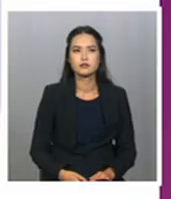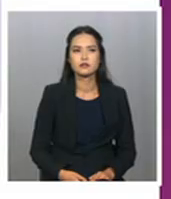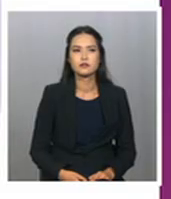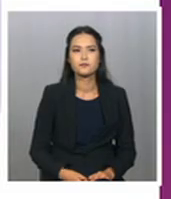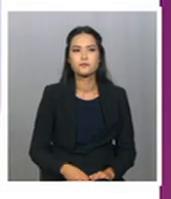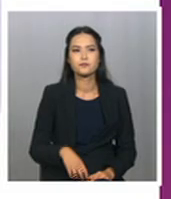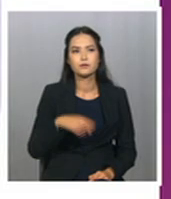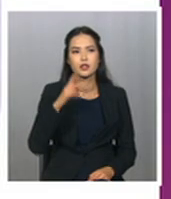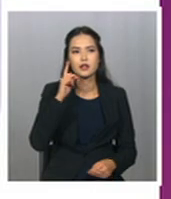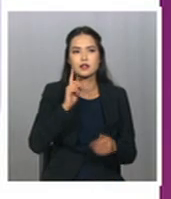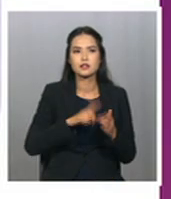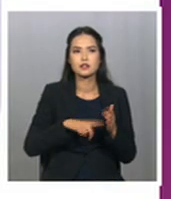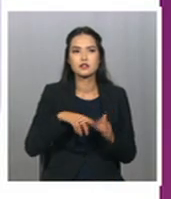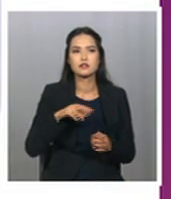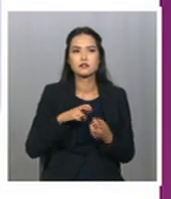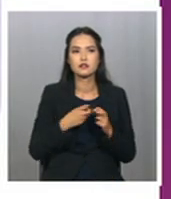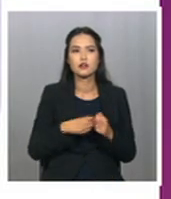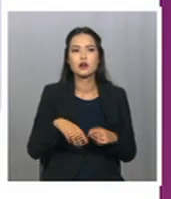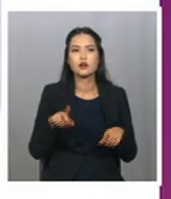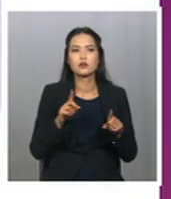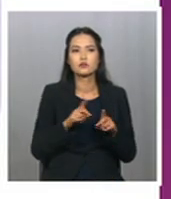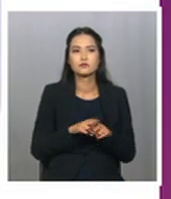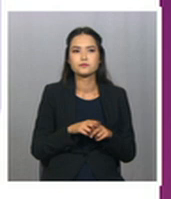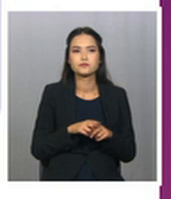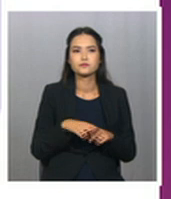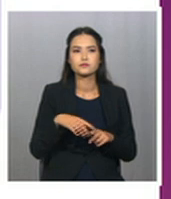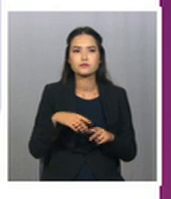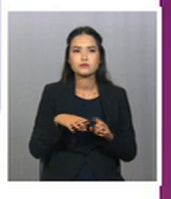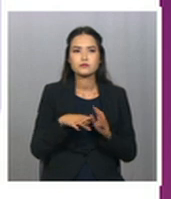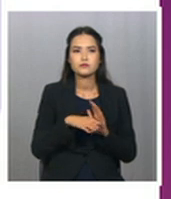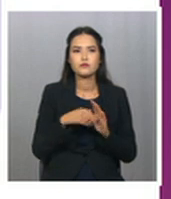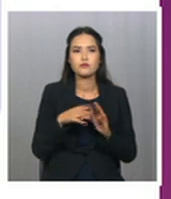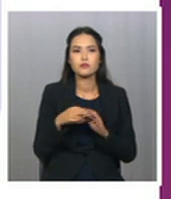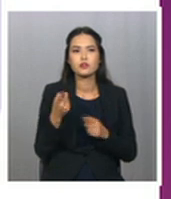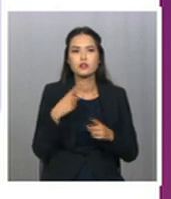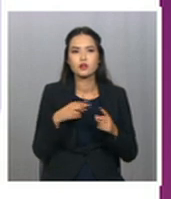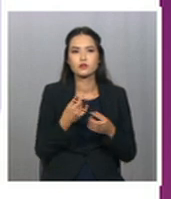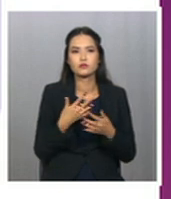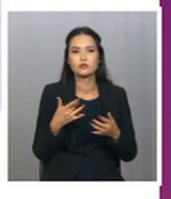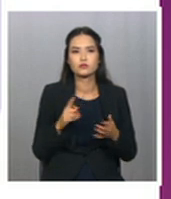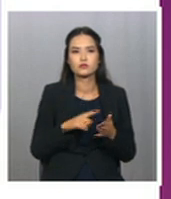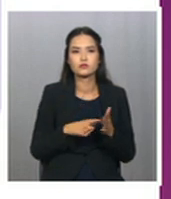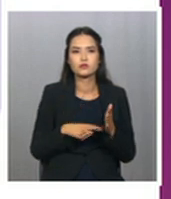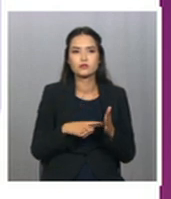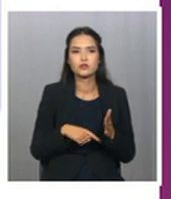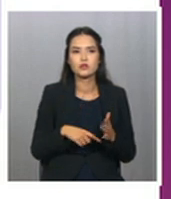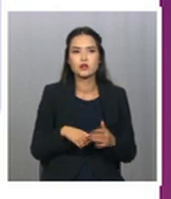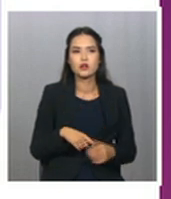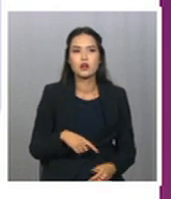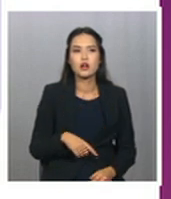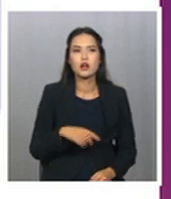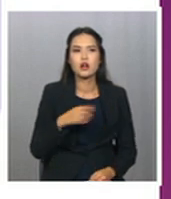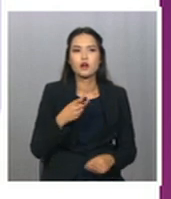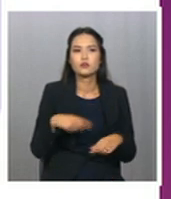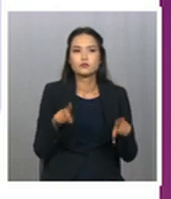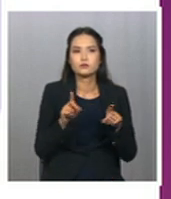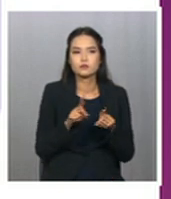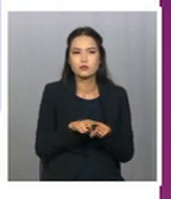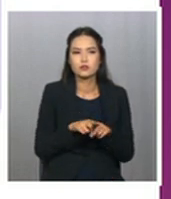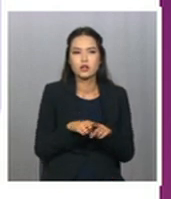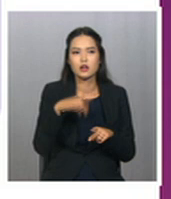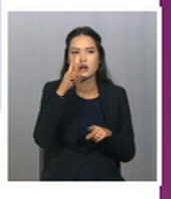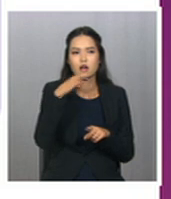дін мәселесі, сайлау жүйесін қайта құру жөніндегі ұсыныстар болды. Дін мәселесі: